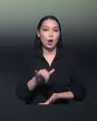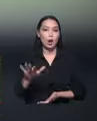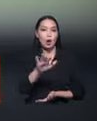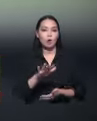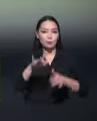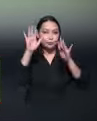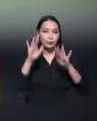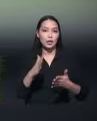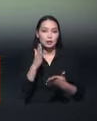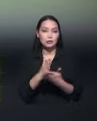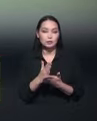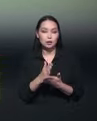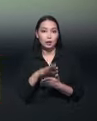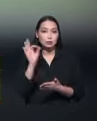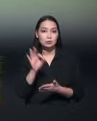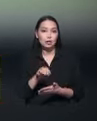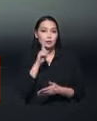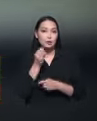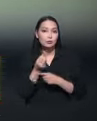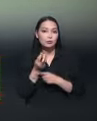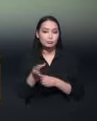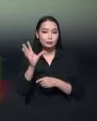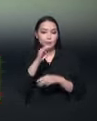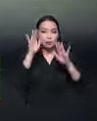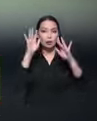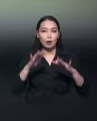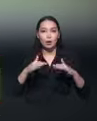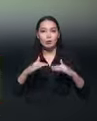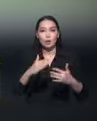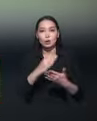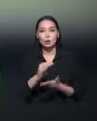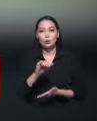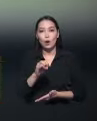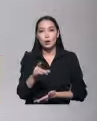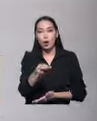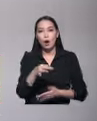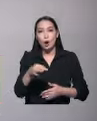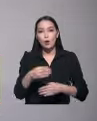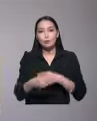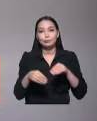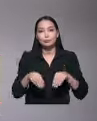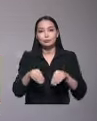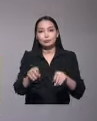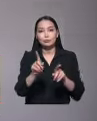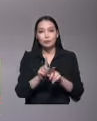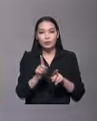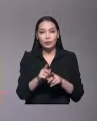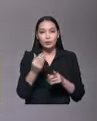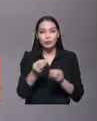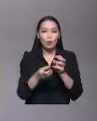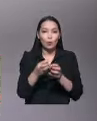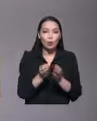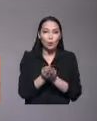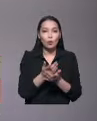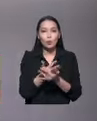қар жауды. Бірақ сәтте жасыл желек ақ көрпе жамылды. Жуал ауданының диқандары еткен еңбек төккен тер зая кетіп көкөністер мен